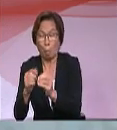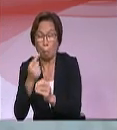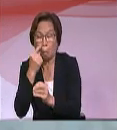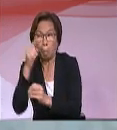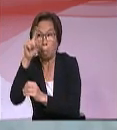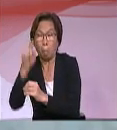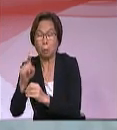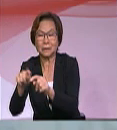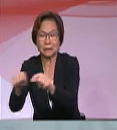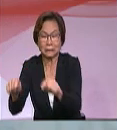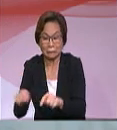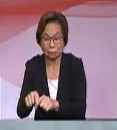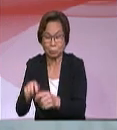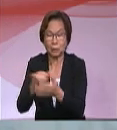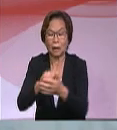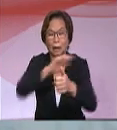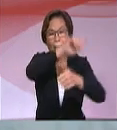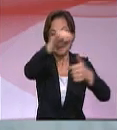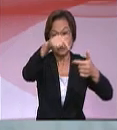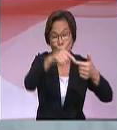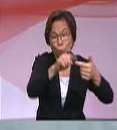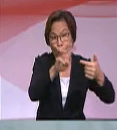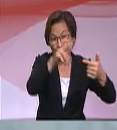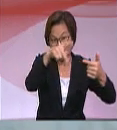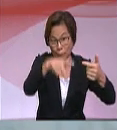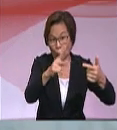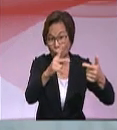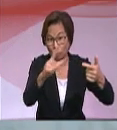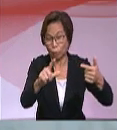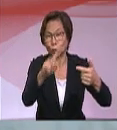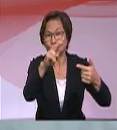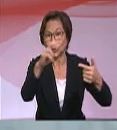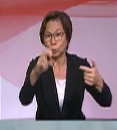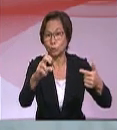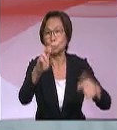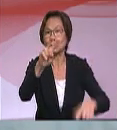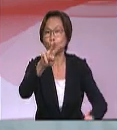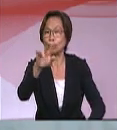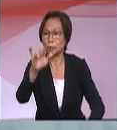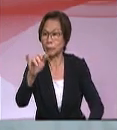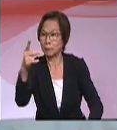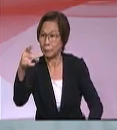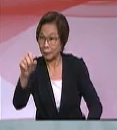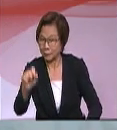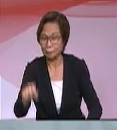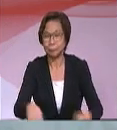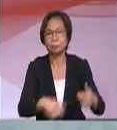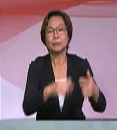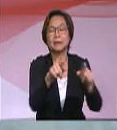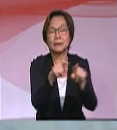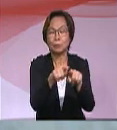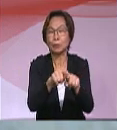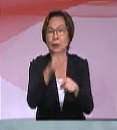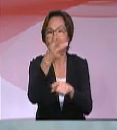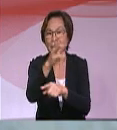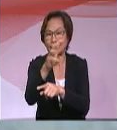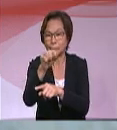Ini diikuti oleh wilayah Persekutuan Kuala Lumpur sebanyak 226 kes, iaitu bersamaan